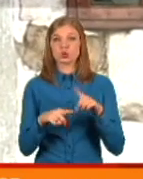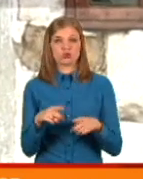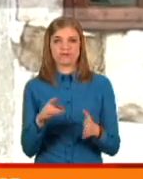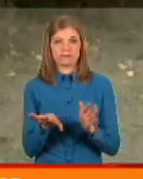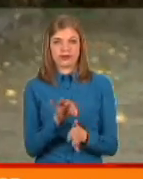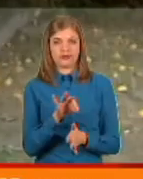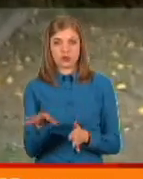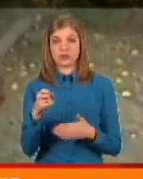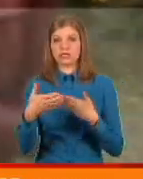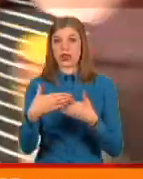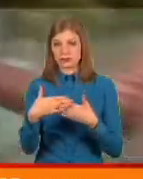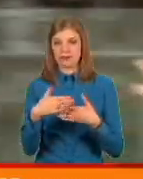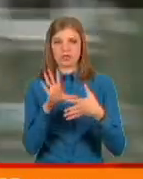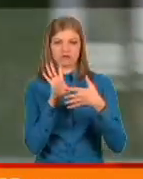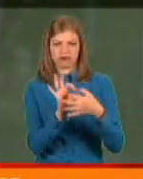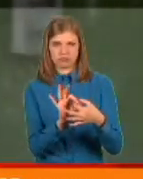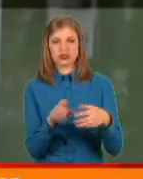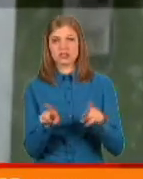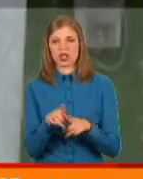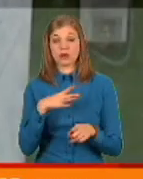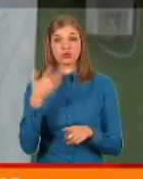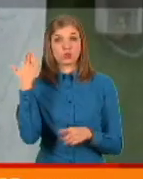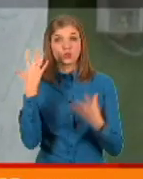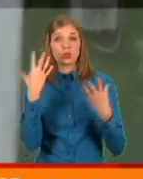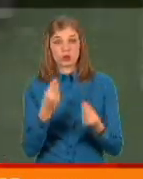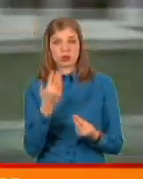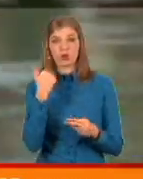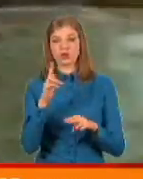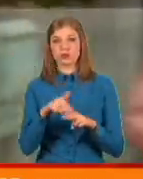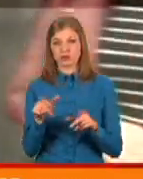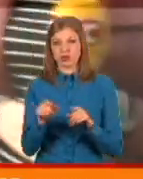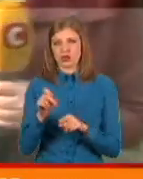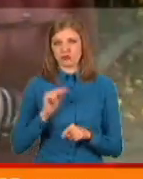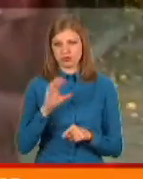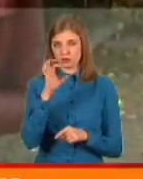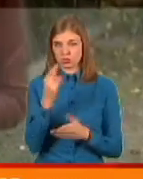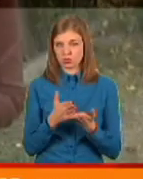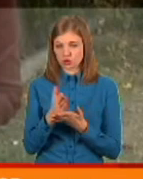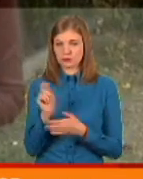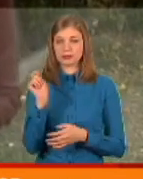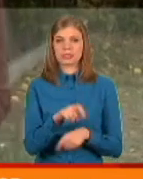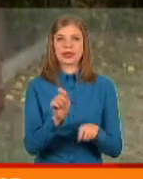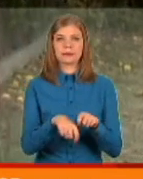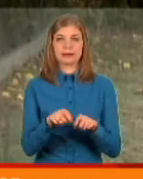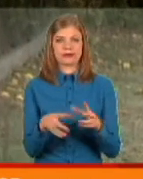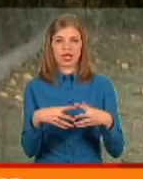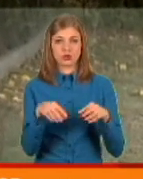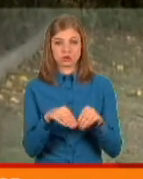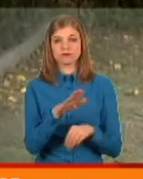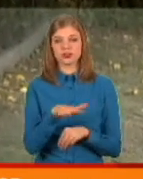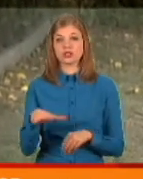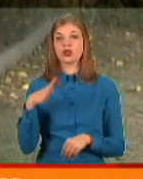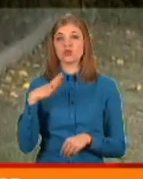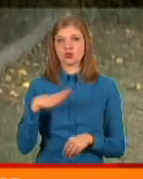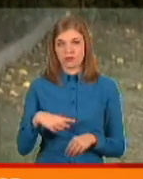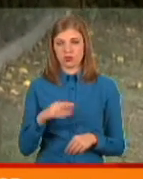нам не вдалося. На дверях висить замок. Так було і того дня, коли поліціянти разом із працівниками соцслужб приїхали перевіряти родину. Дітей